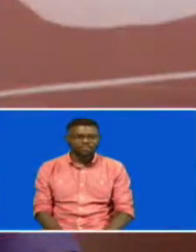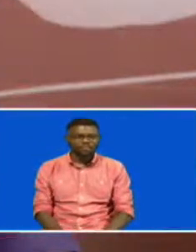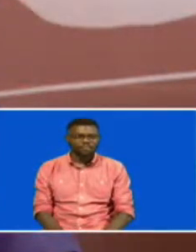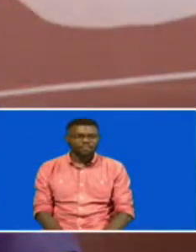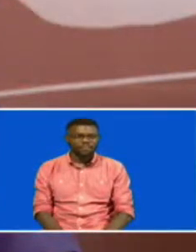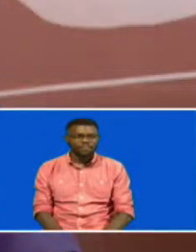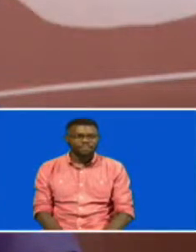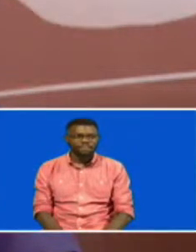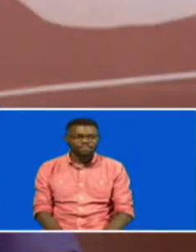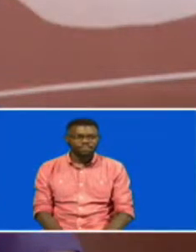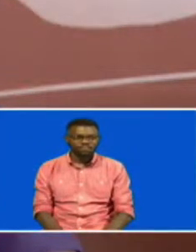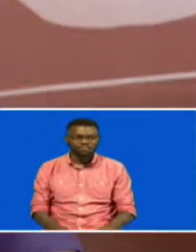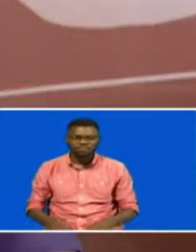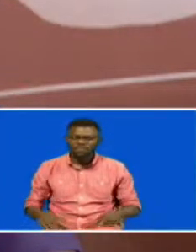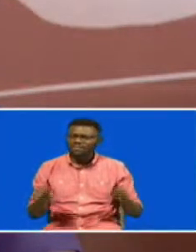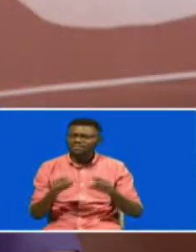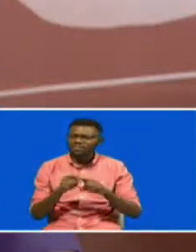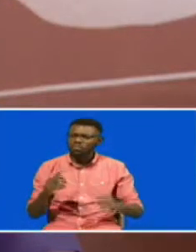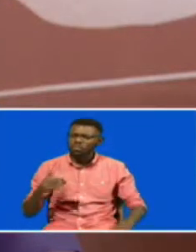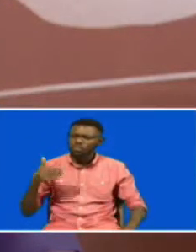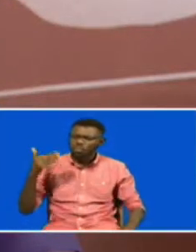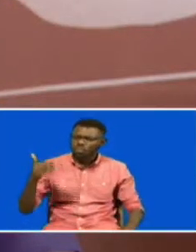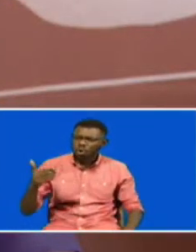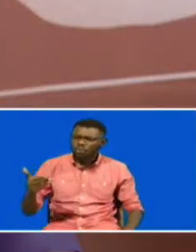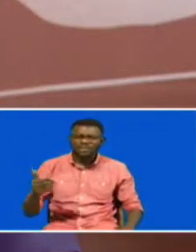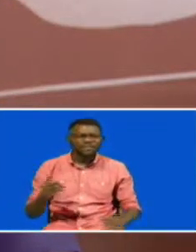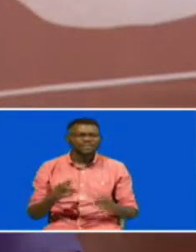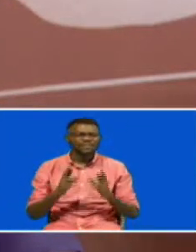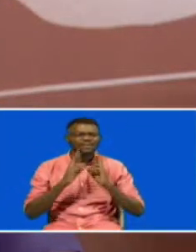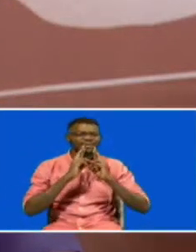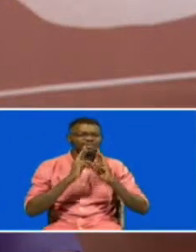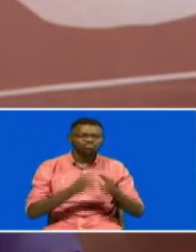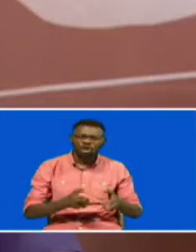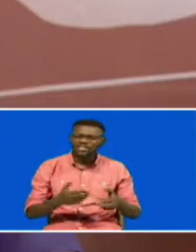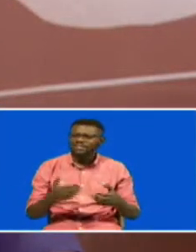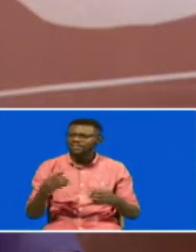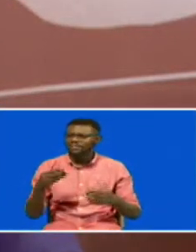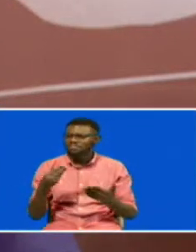Unajua cha kusikitisha ni kwamba mara kwa mara tunapokea ripoti hizi kuhusu ubadhilifu wa fedha za umma.